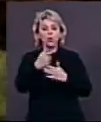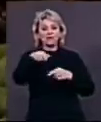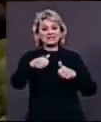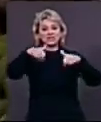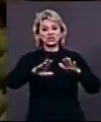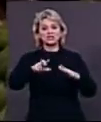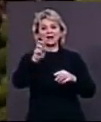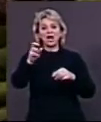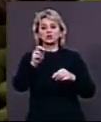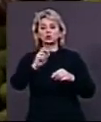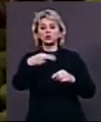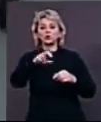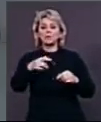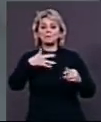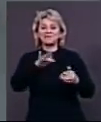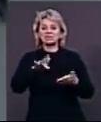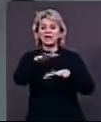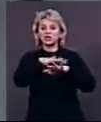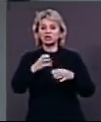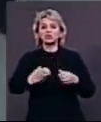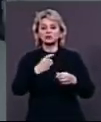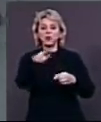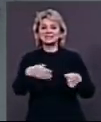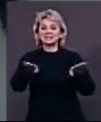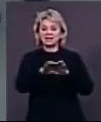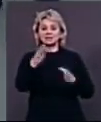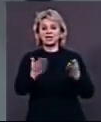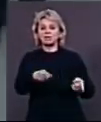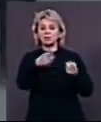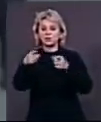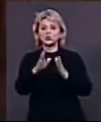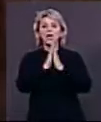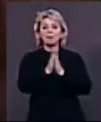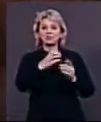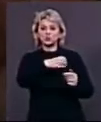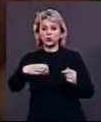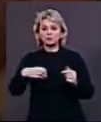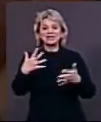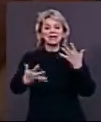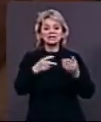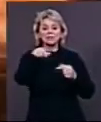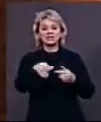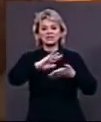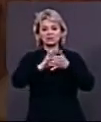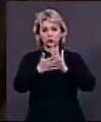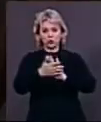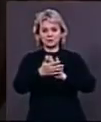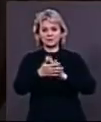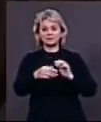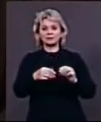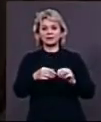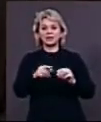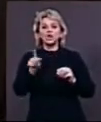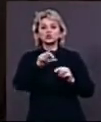городской думы Батайска приватизировать рынок, испугались его закрытия или переноса и попросили губернатора разобраться в ситуации. Это